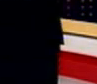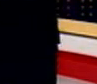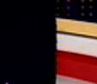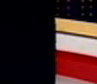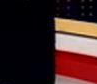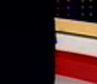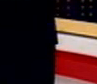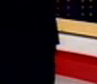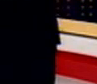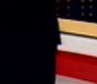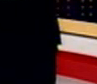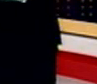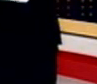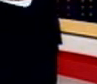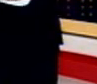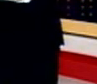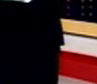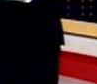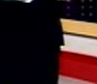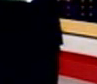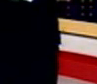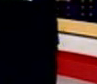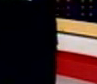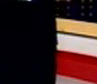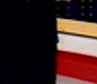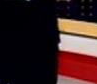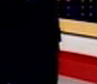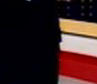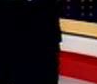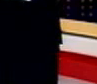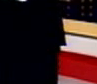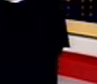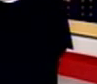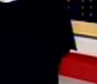Tragedi MH17 dibawa ke Perhimpunan Agung PBB.